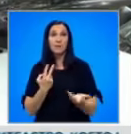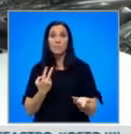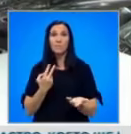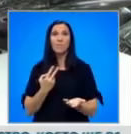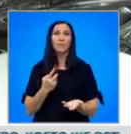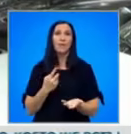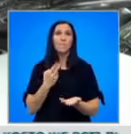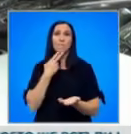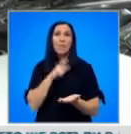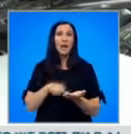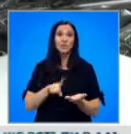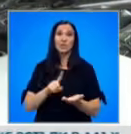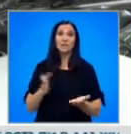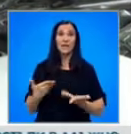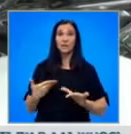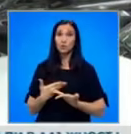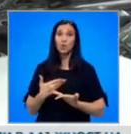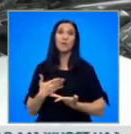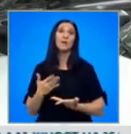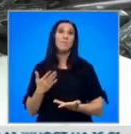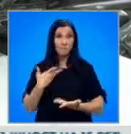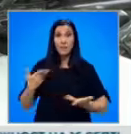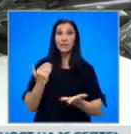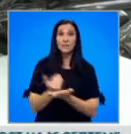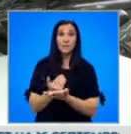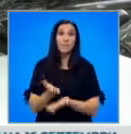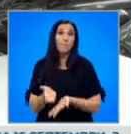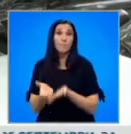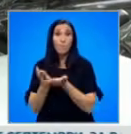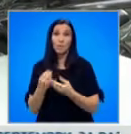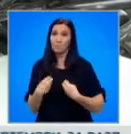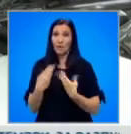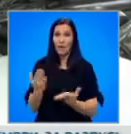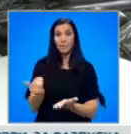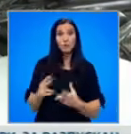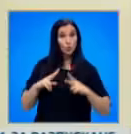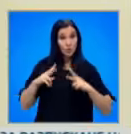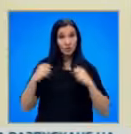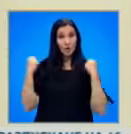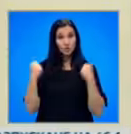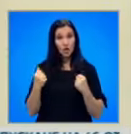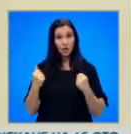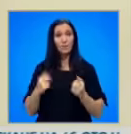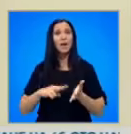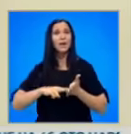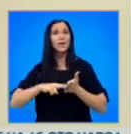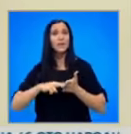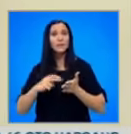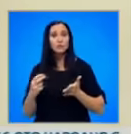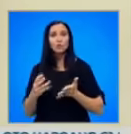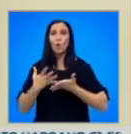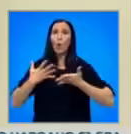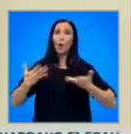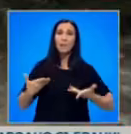интересуват, само ние ги събираме, да им помогнем само. Дарихме сутринта и чакаме. Изключително